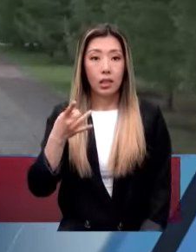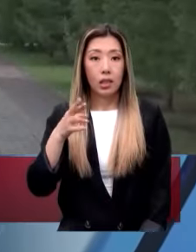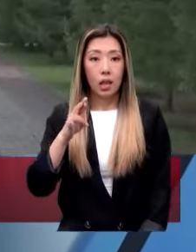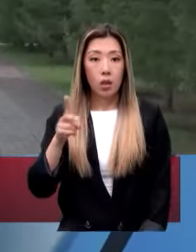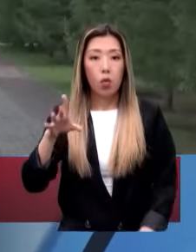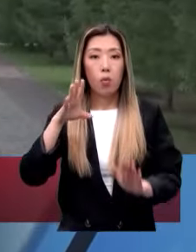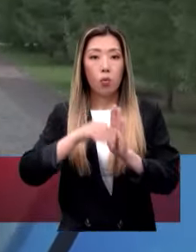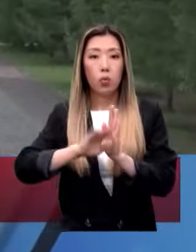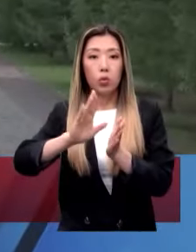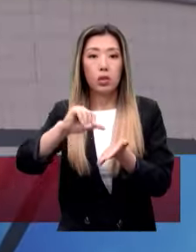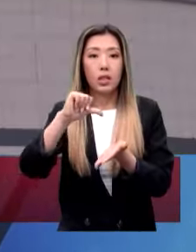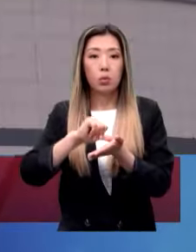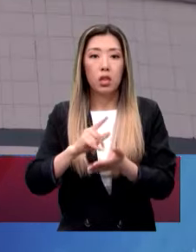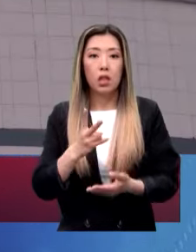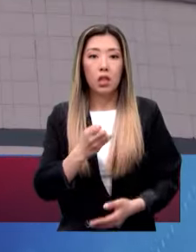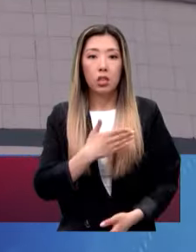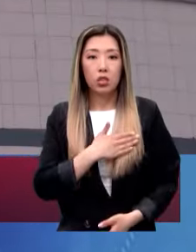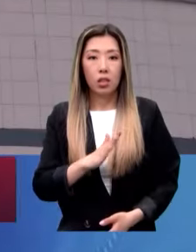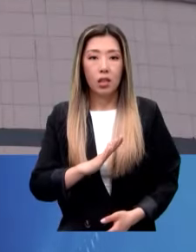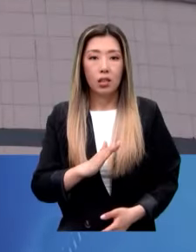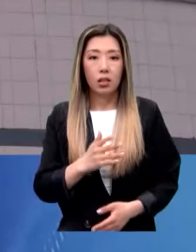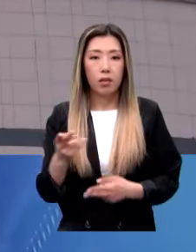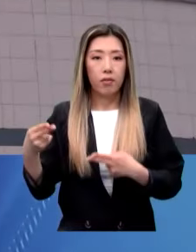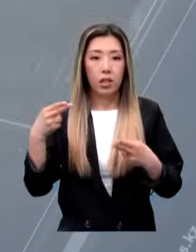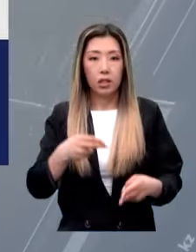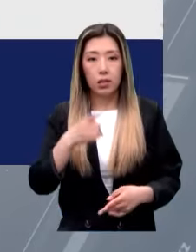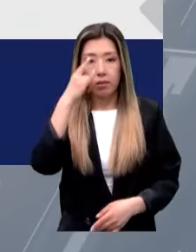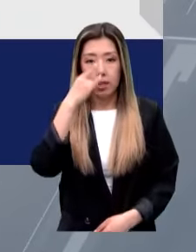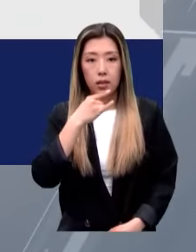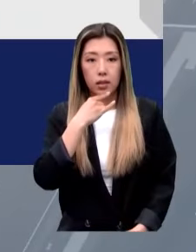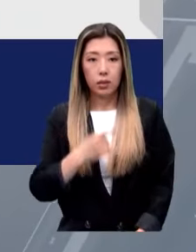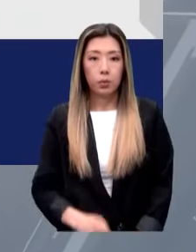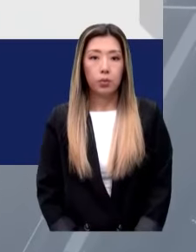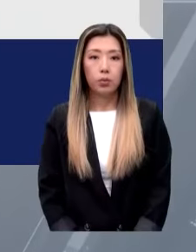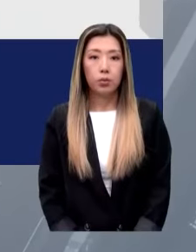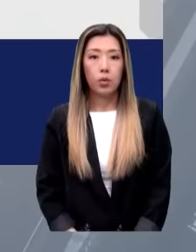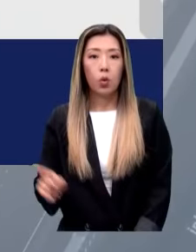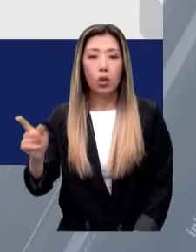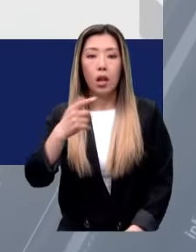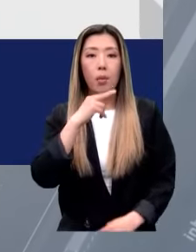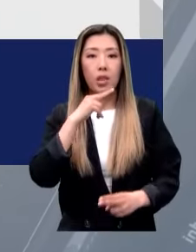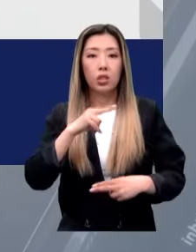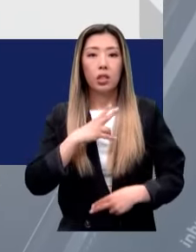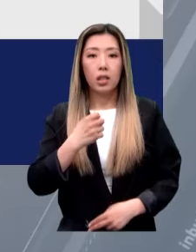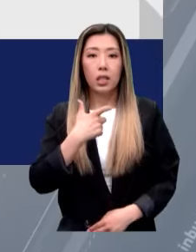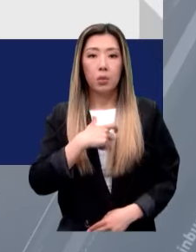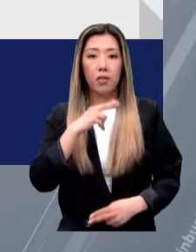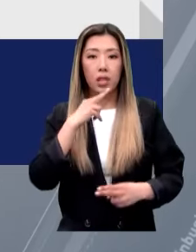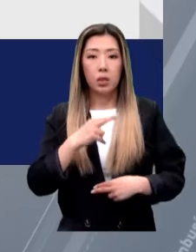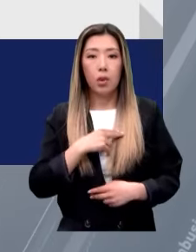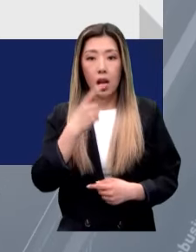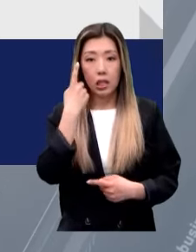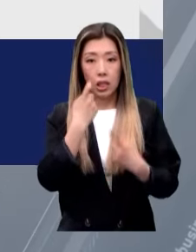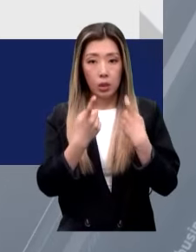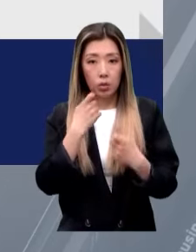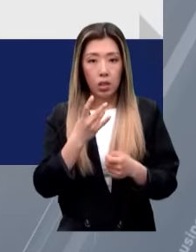включен в список нежелательных для въезда в Казахстан. Обращает на себя внимание оскорбительное и необъективное по